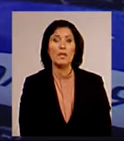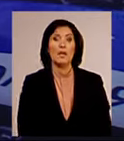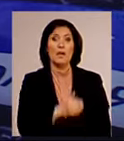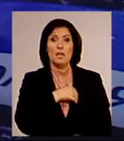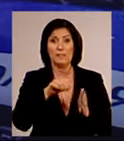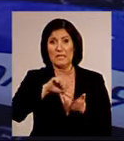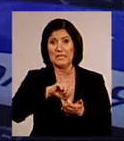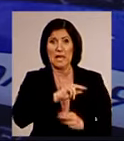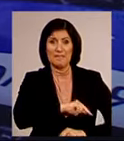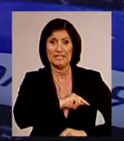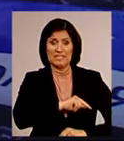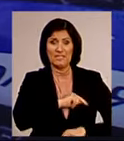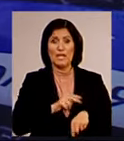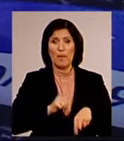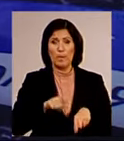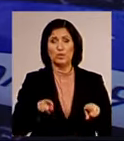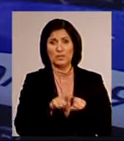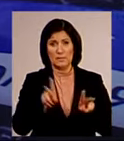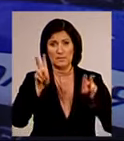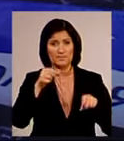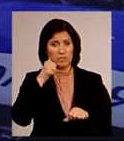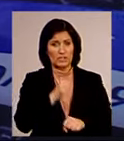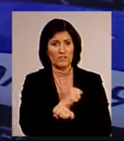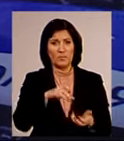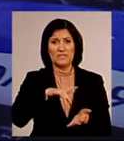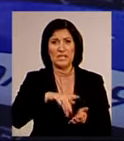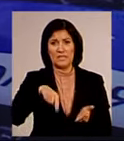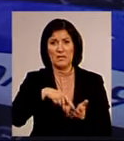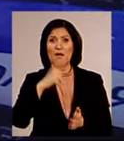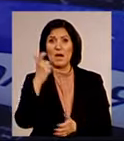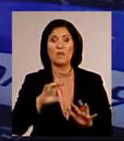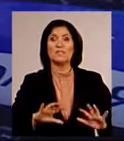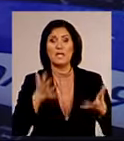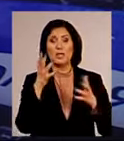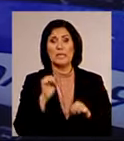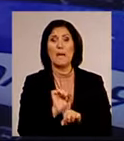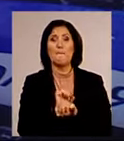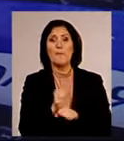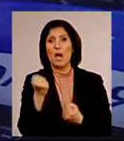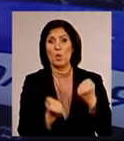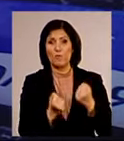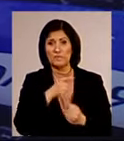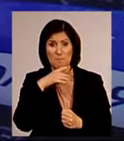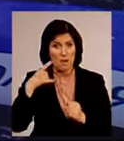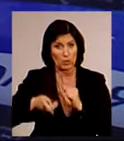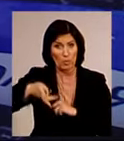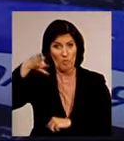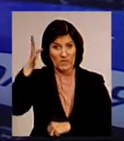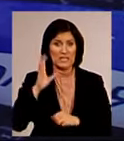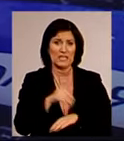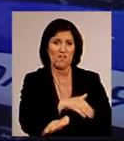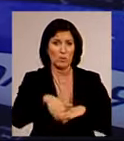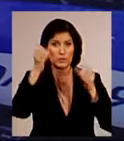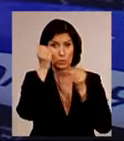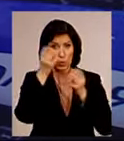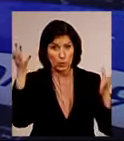Замах на працівника поліції, так слідчі кваліфікують вчорашній вибух у центрі Харкова. Сталося це на парковці багатоповерхівки на вулиці Культури.